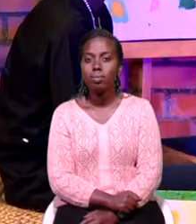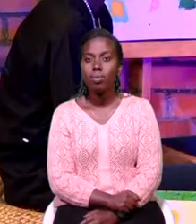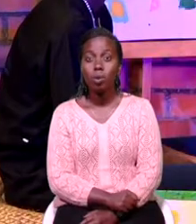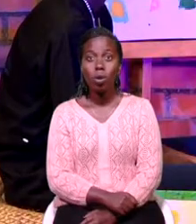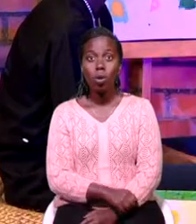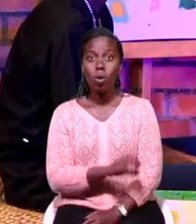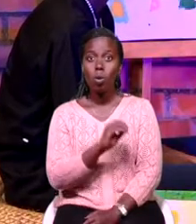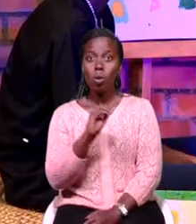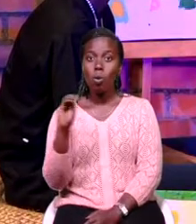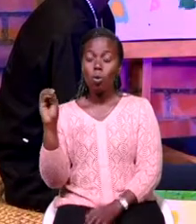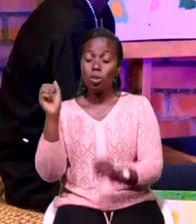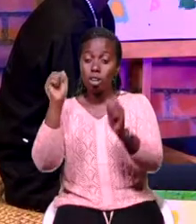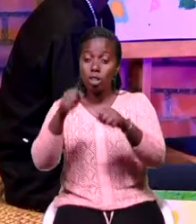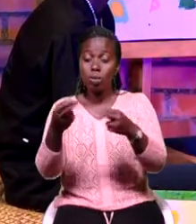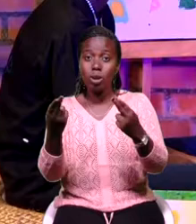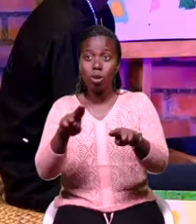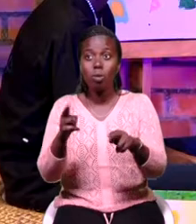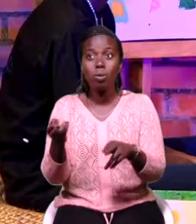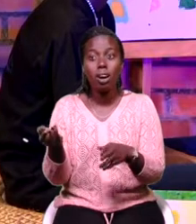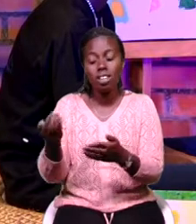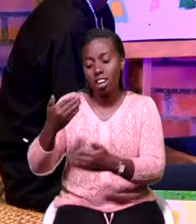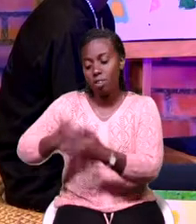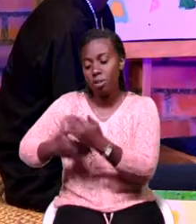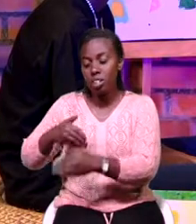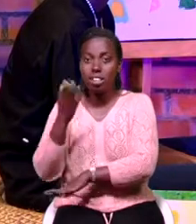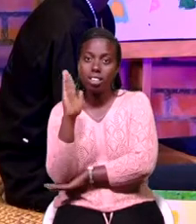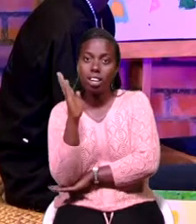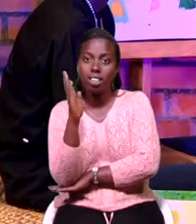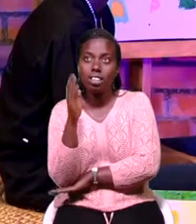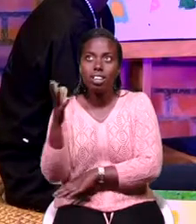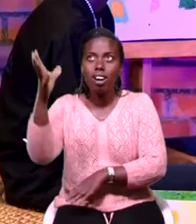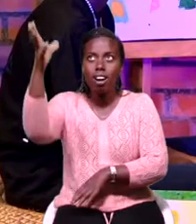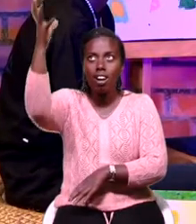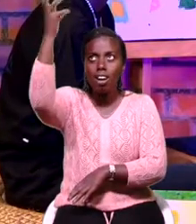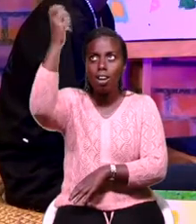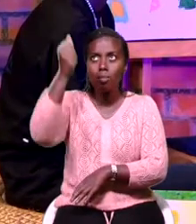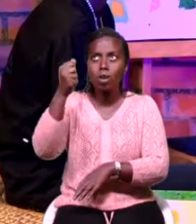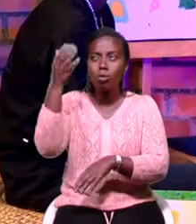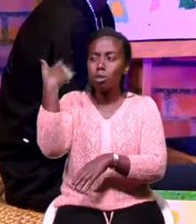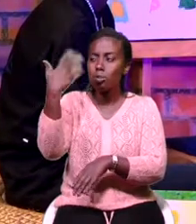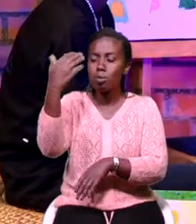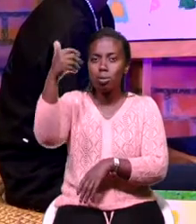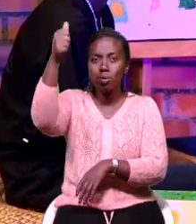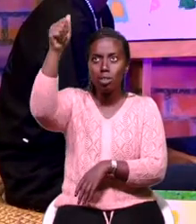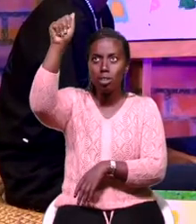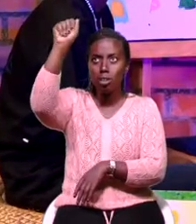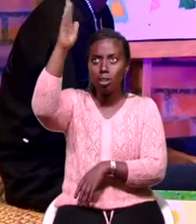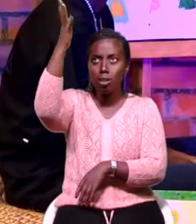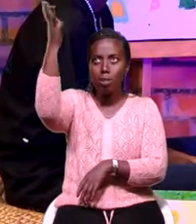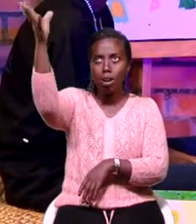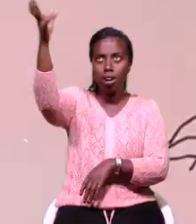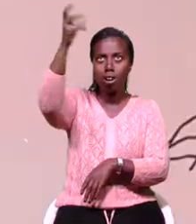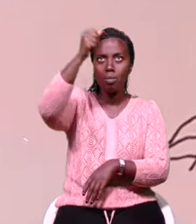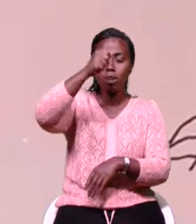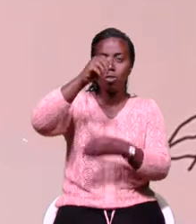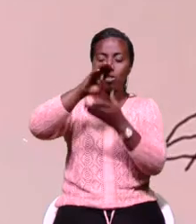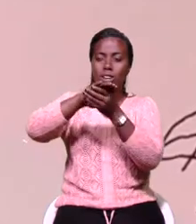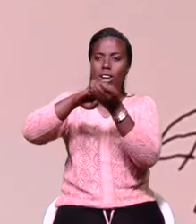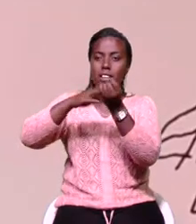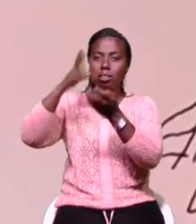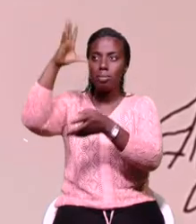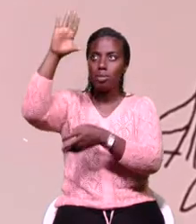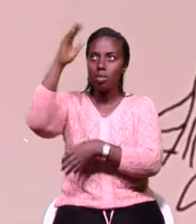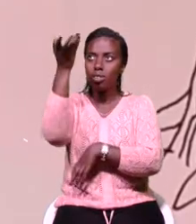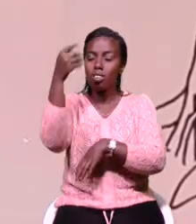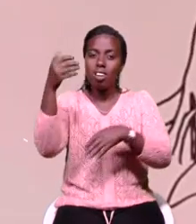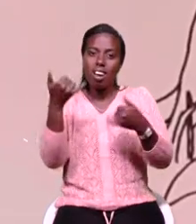Oh, yashoboraga kuba yakwegera cya giti, akamanura amababi yacyo, akamanura utubabi dutandukanye,